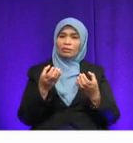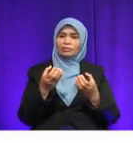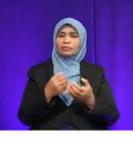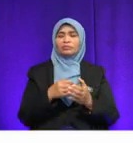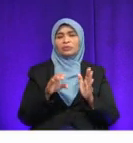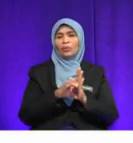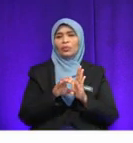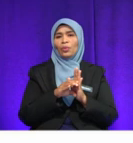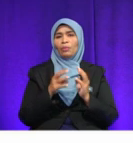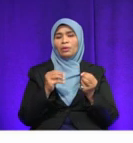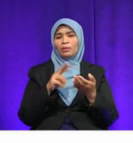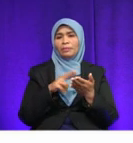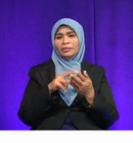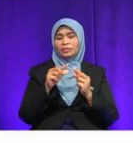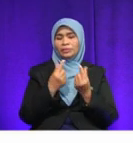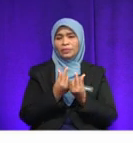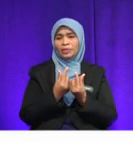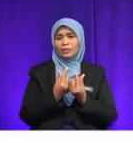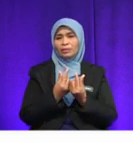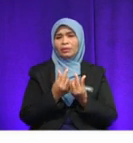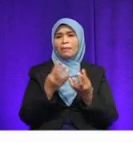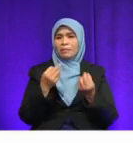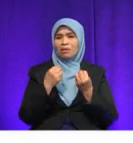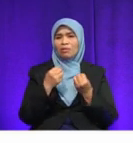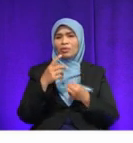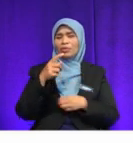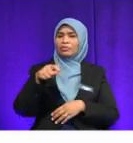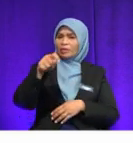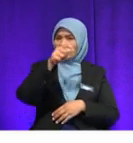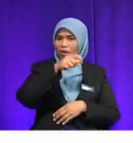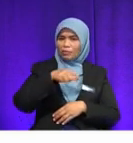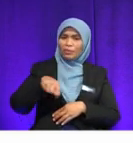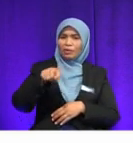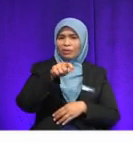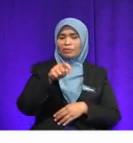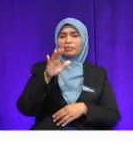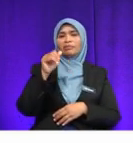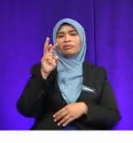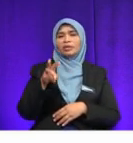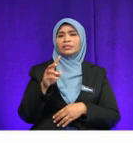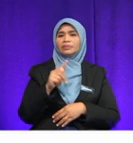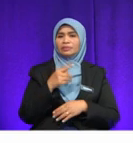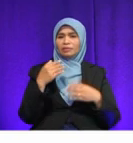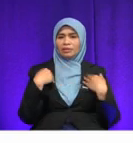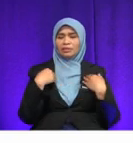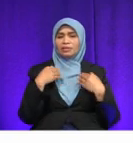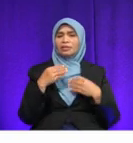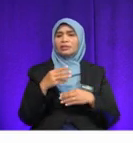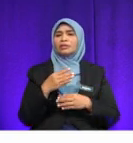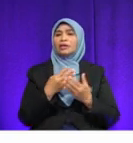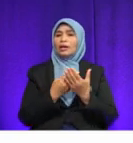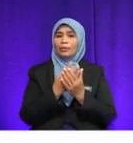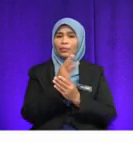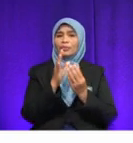kita nak membaca Alquran kita tidak menunaikan tawaf yang mewajibkan kita mesti ada wudhu ya maka perbuatan